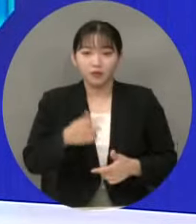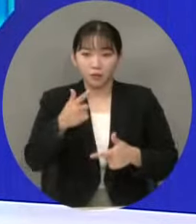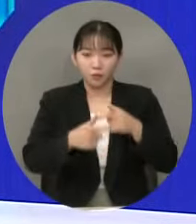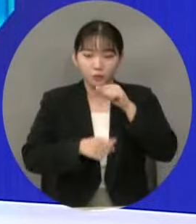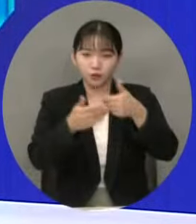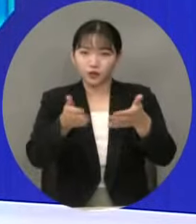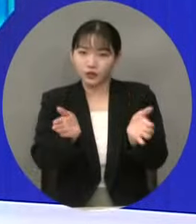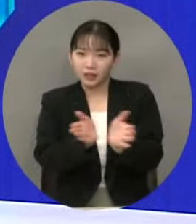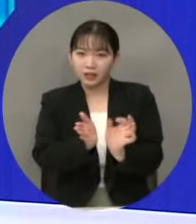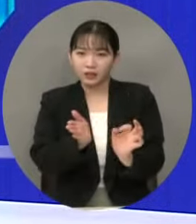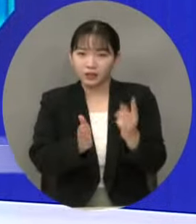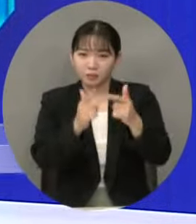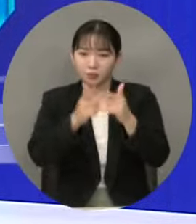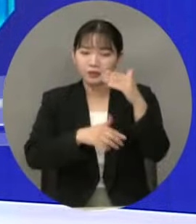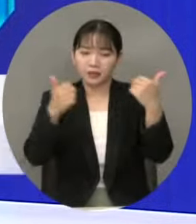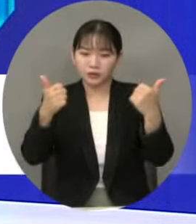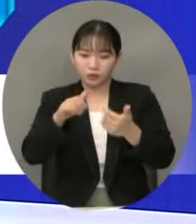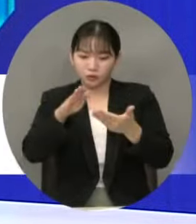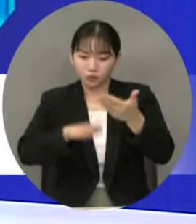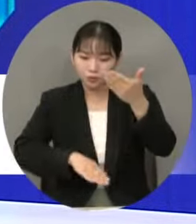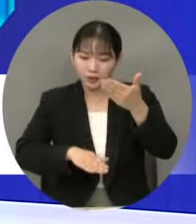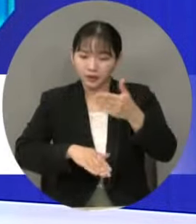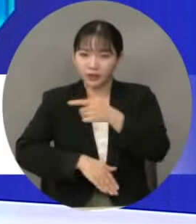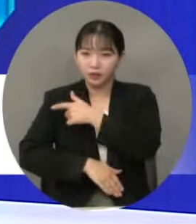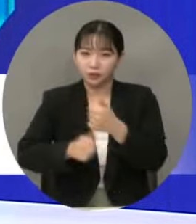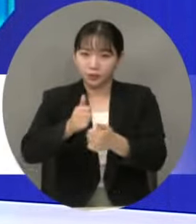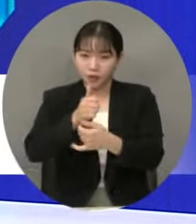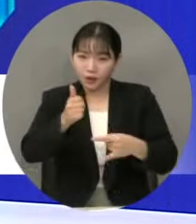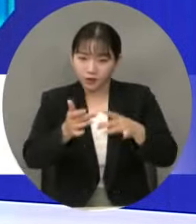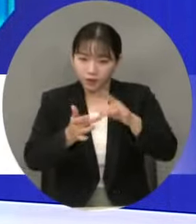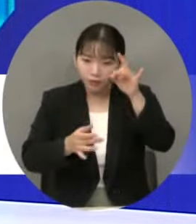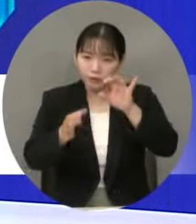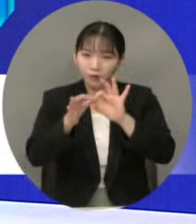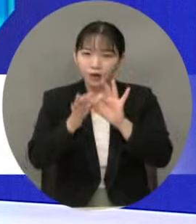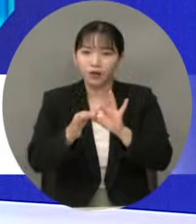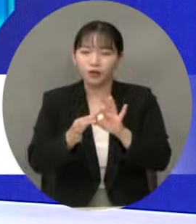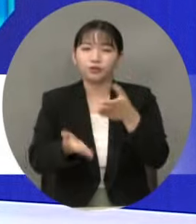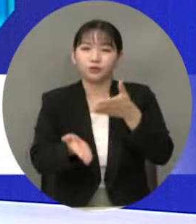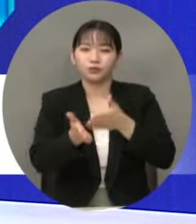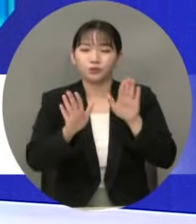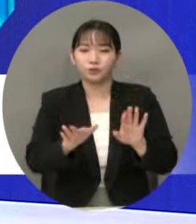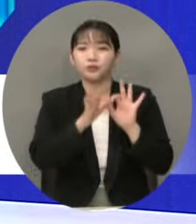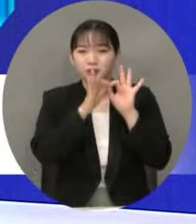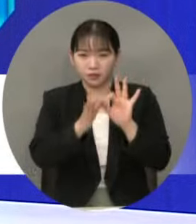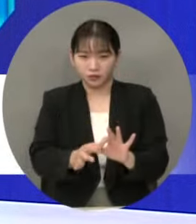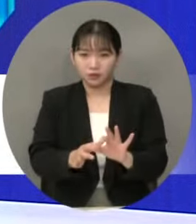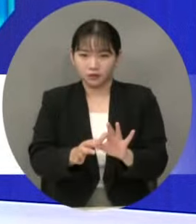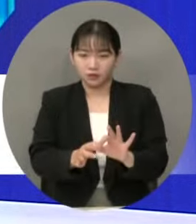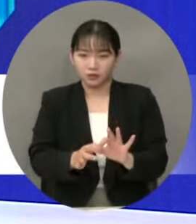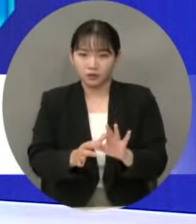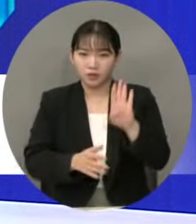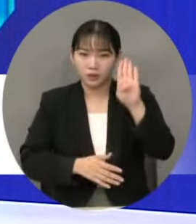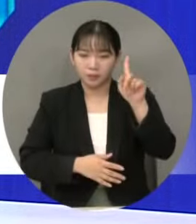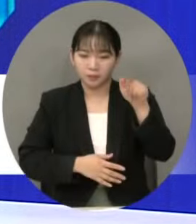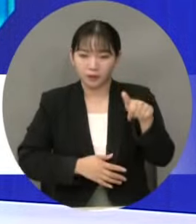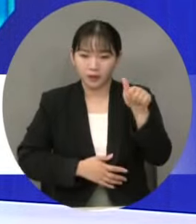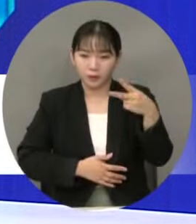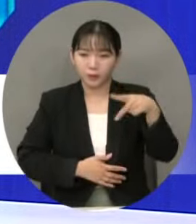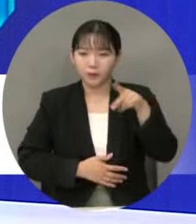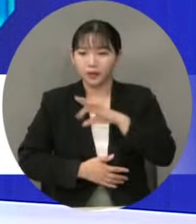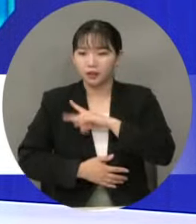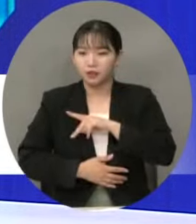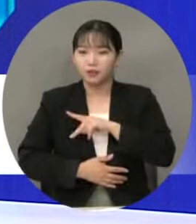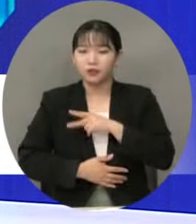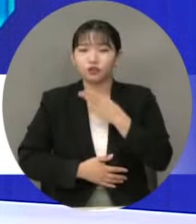목포 민주당발 목포시 의회 후반기 원구성 파행과 관련한 뉴스 오늘도 이어가겠습니다. 박효상 의원이 의회